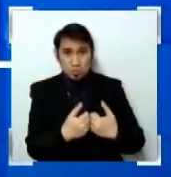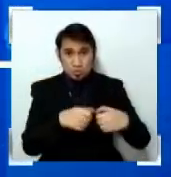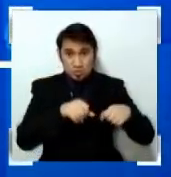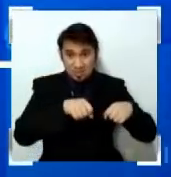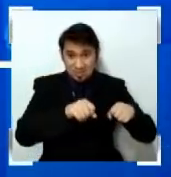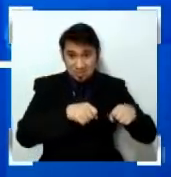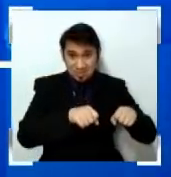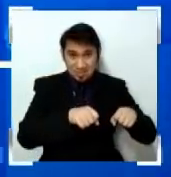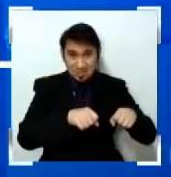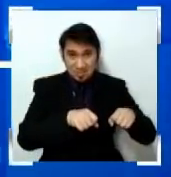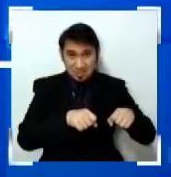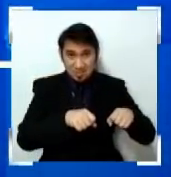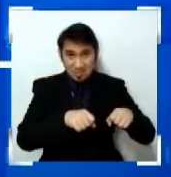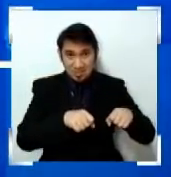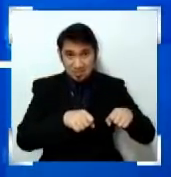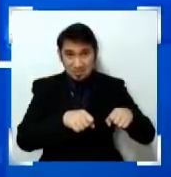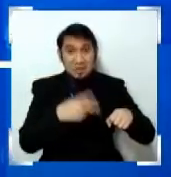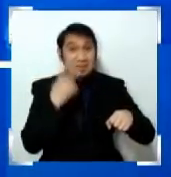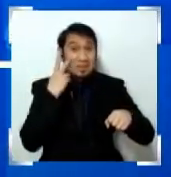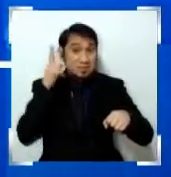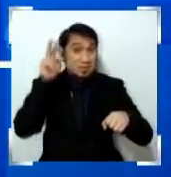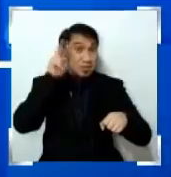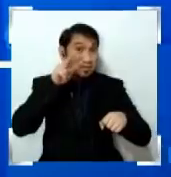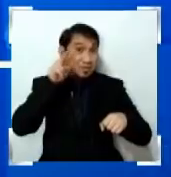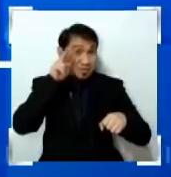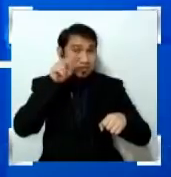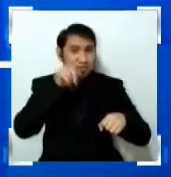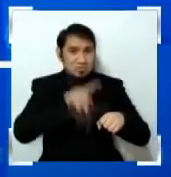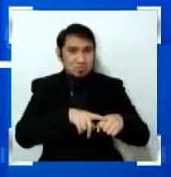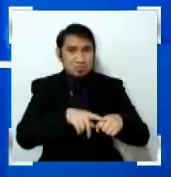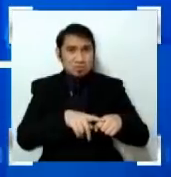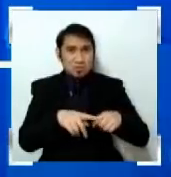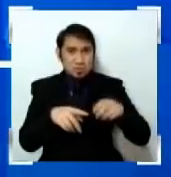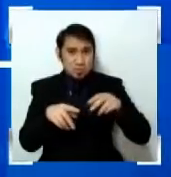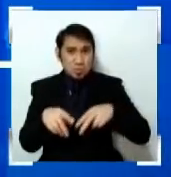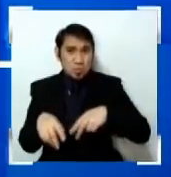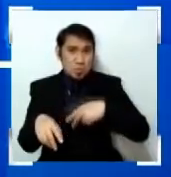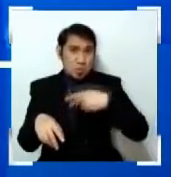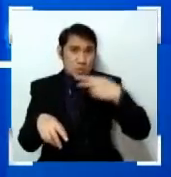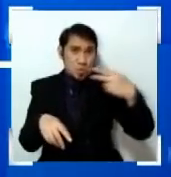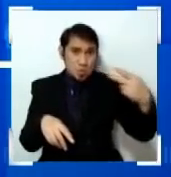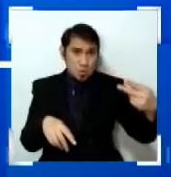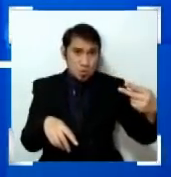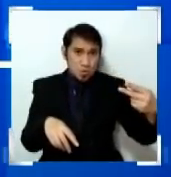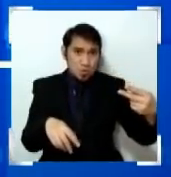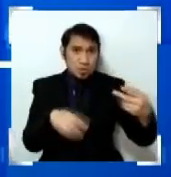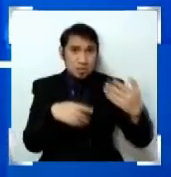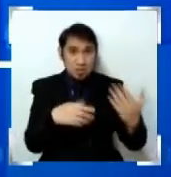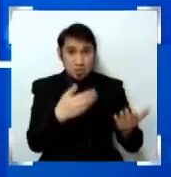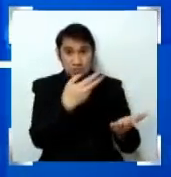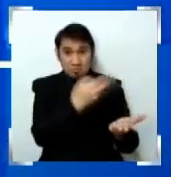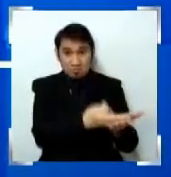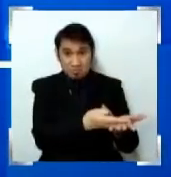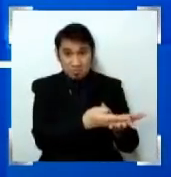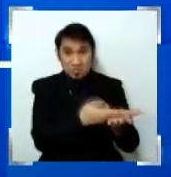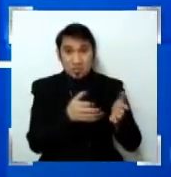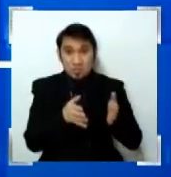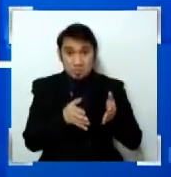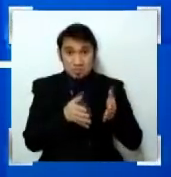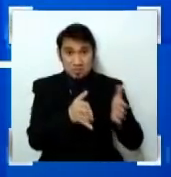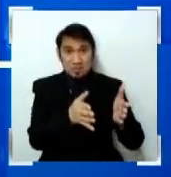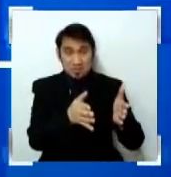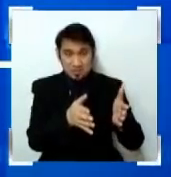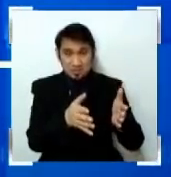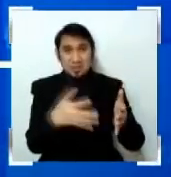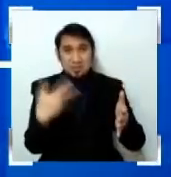Matapos niyang mangain ang linya, tumilapon ang rider na nangain ang linya. Napahandusay ang katawan niya sa kalsada at dito na siya nabangga ng